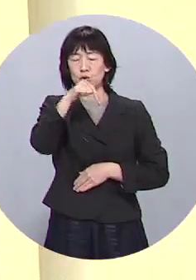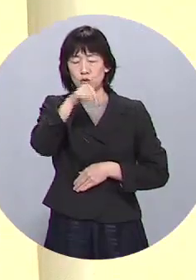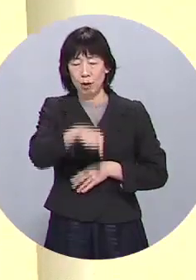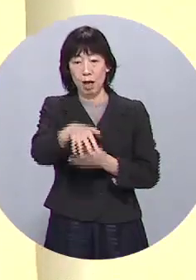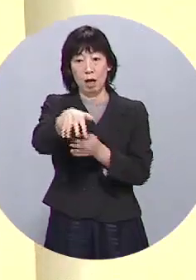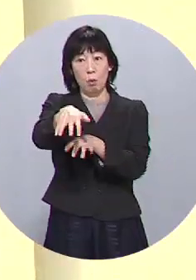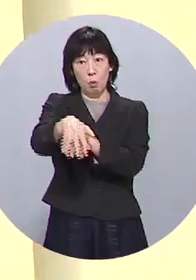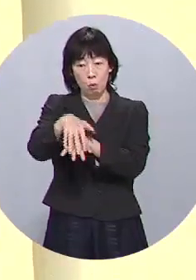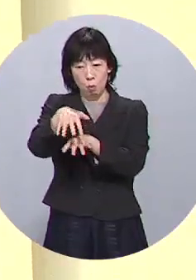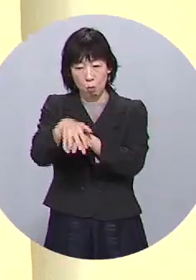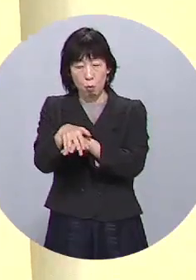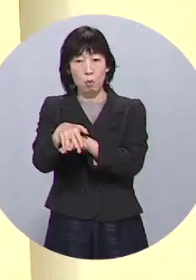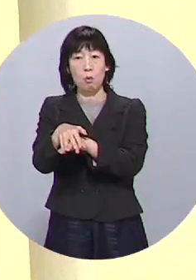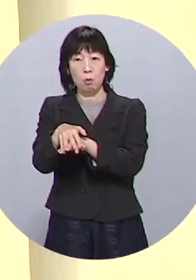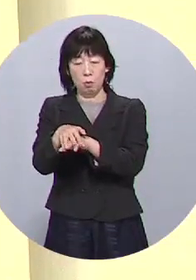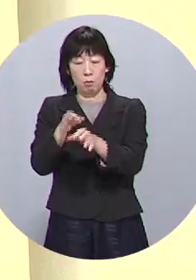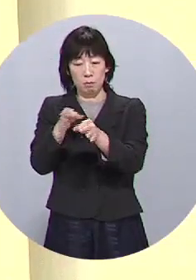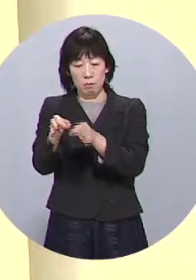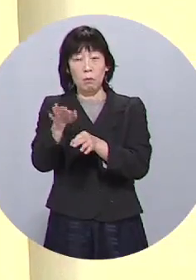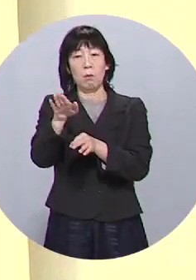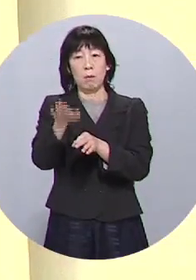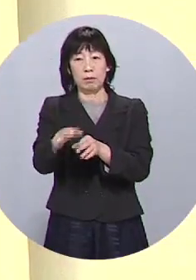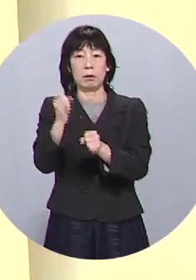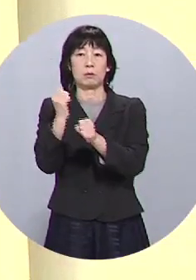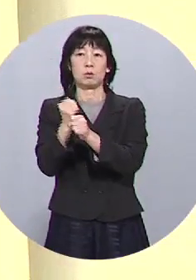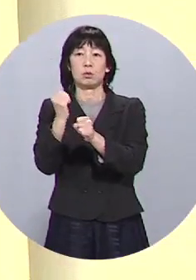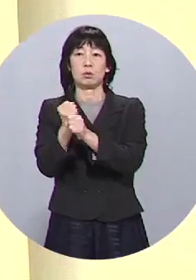元があり生産が行われています。